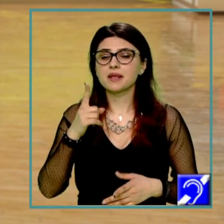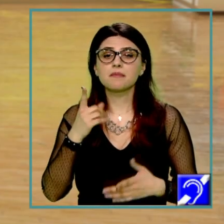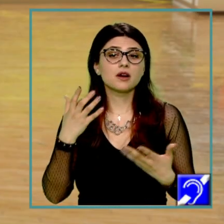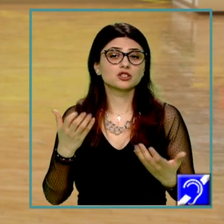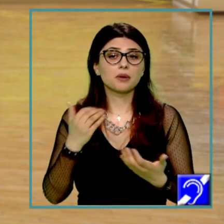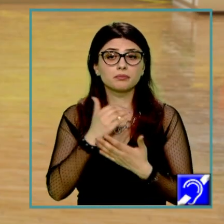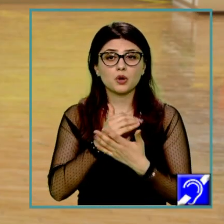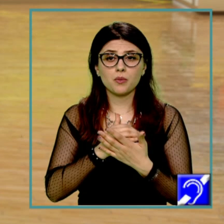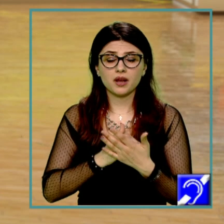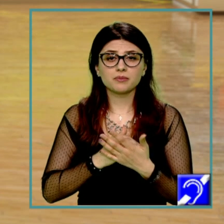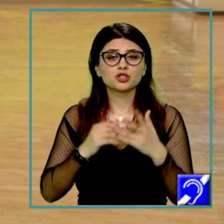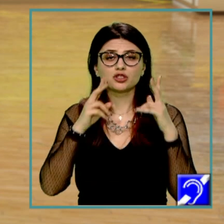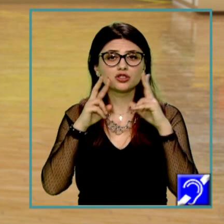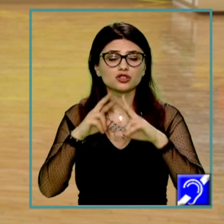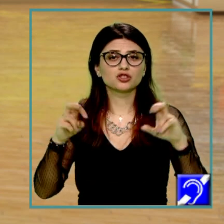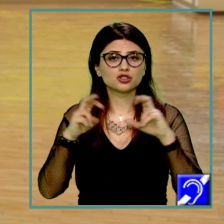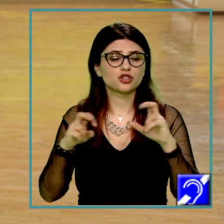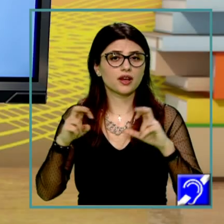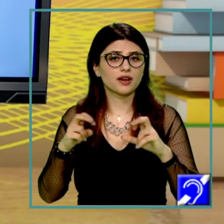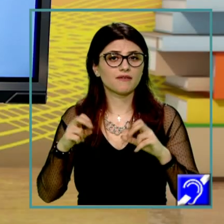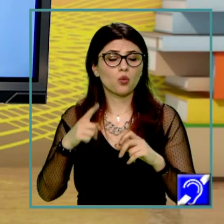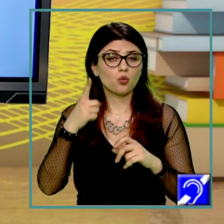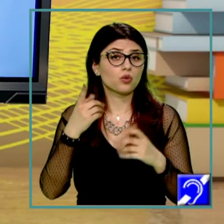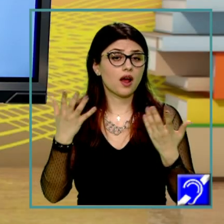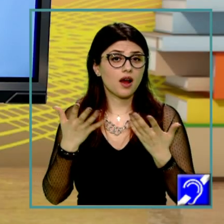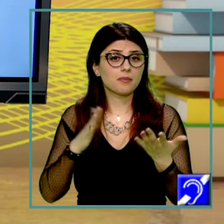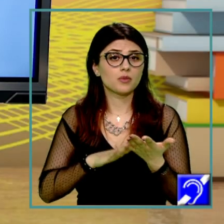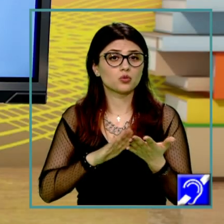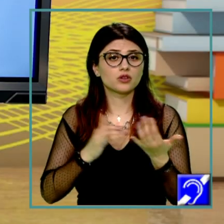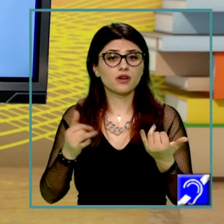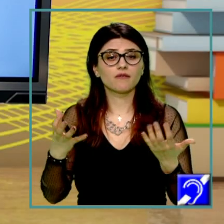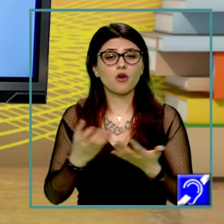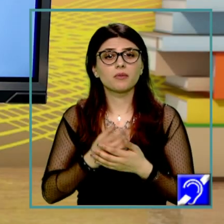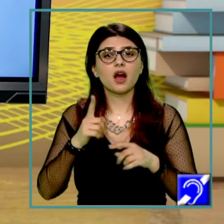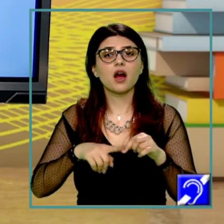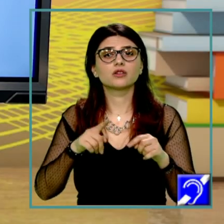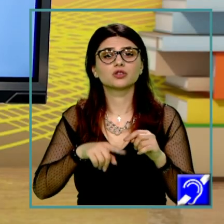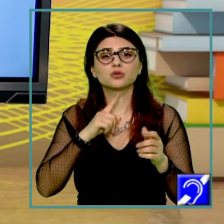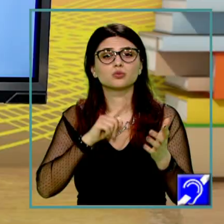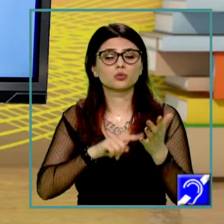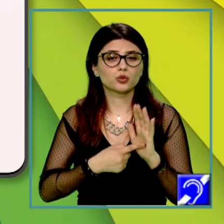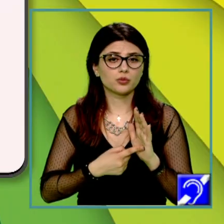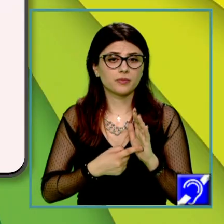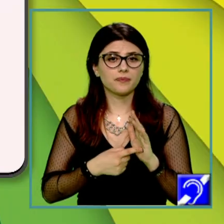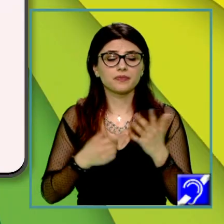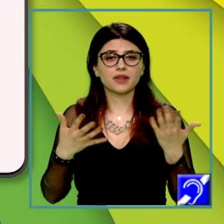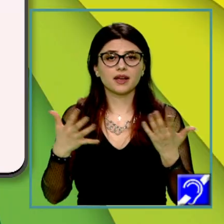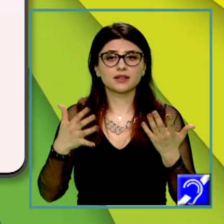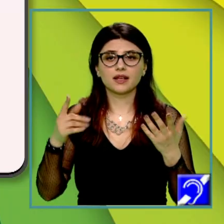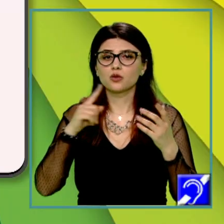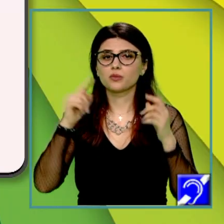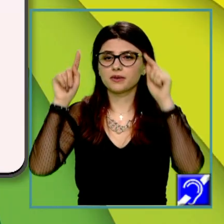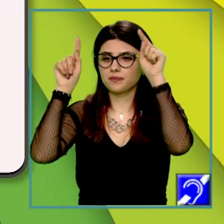verificarea unei calități pentru acest lucru va duce la același numitor expresia din paranteză